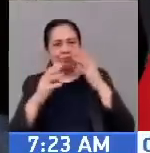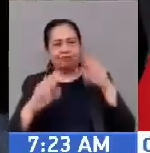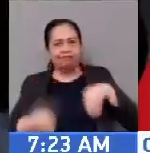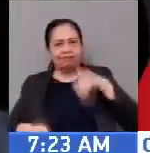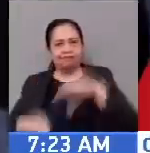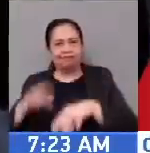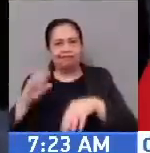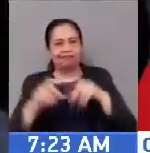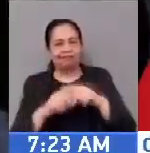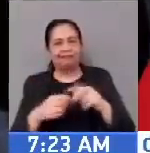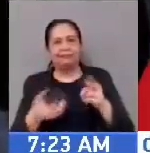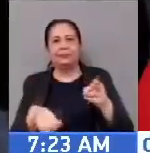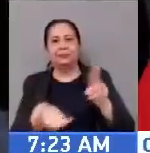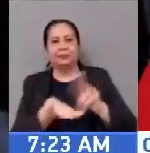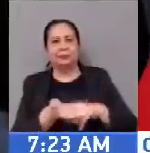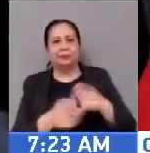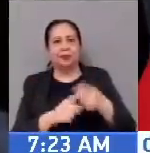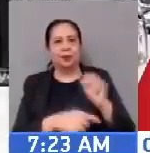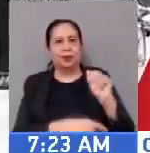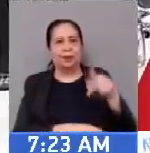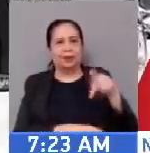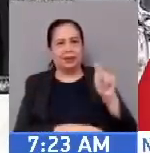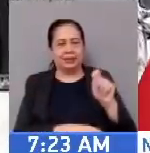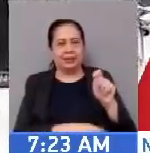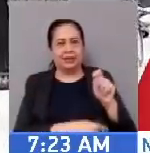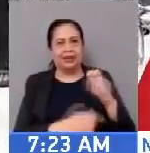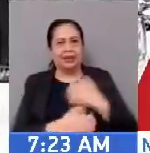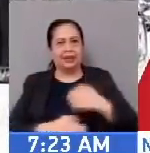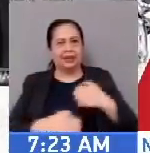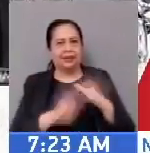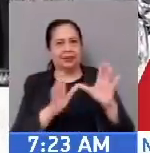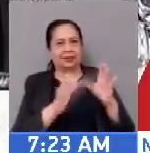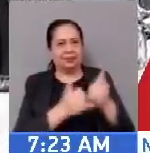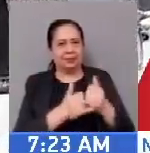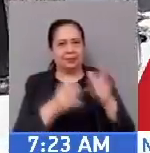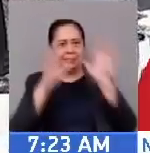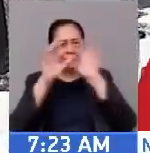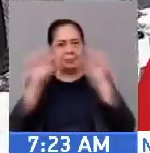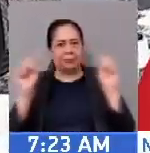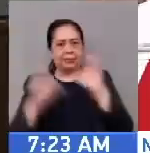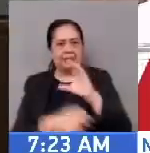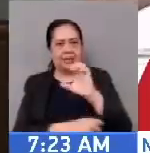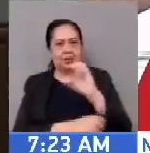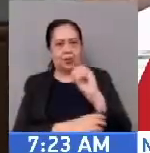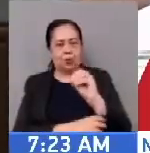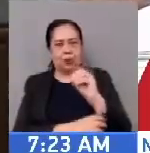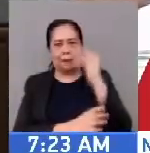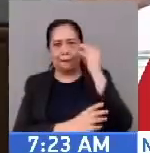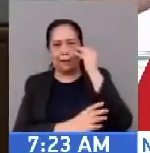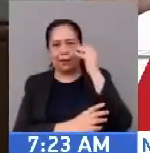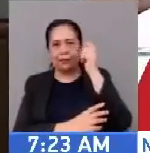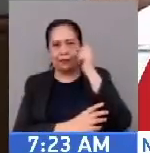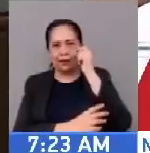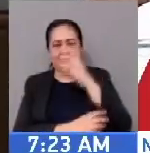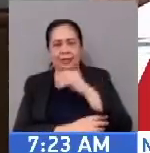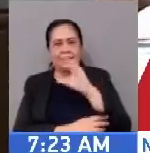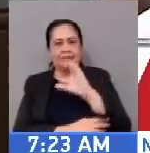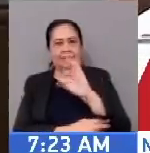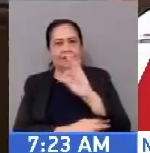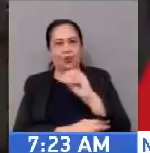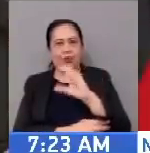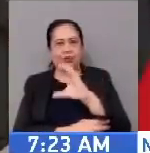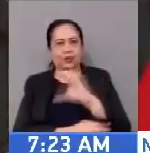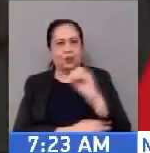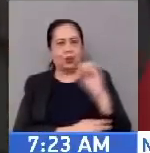naman mula sa APT Entertainment Incorporated, si President and CEO Mike Tuviera at CFO and COO Jojo